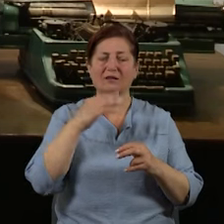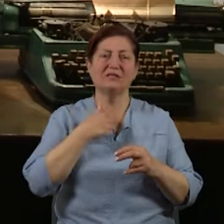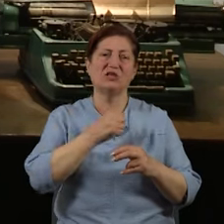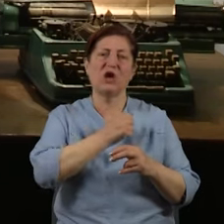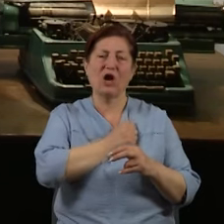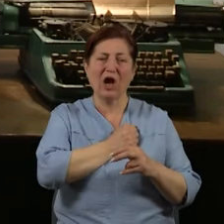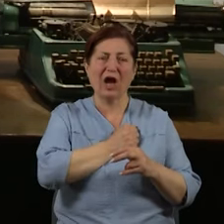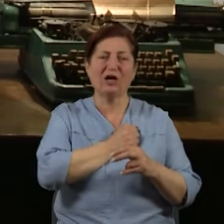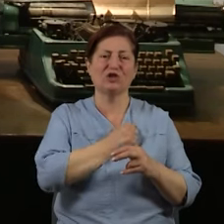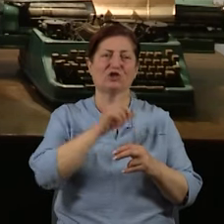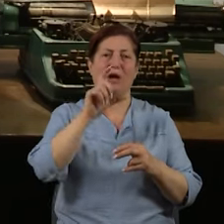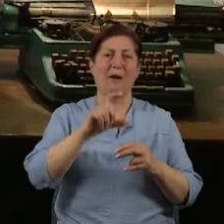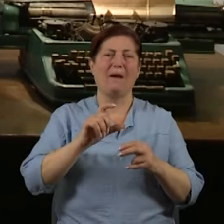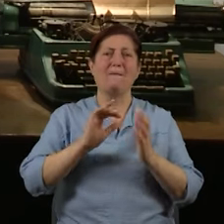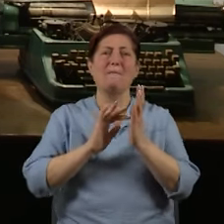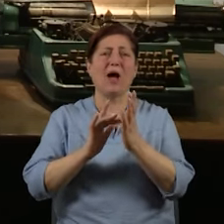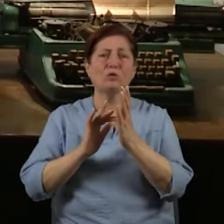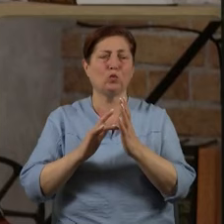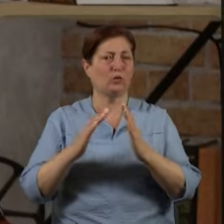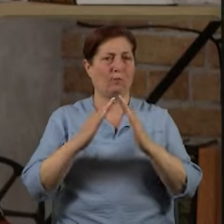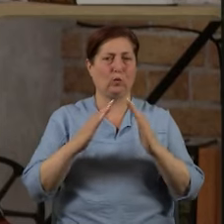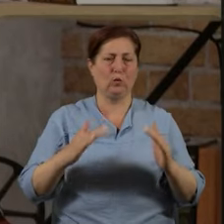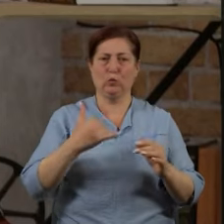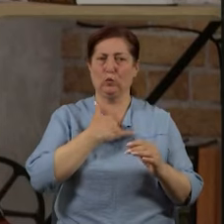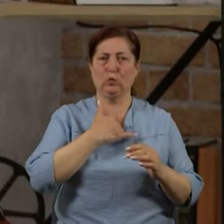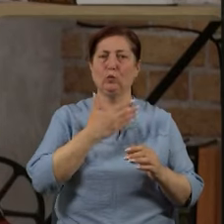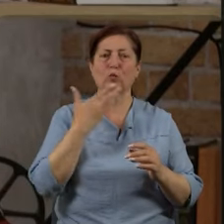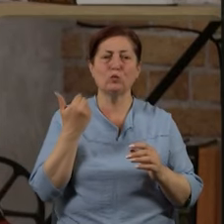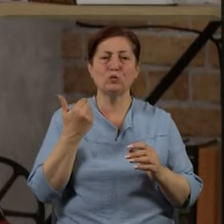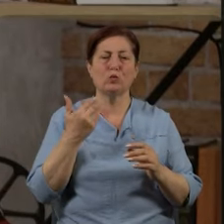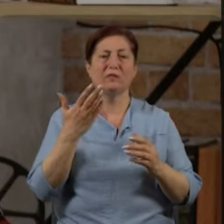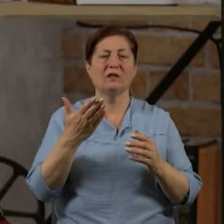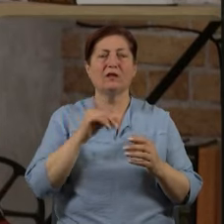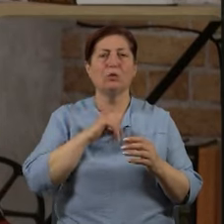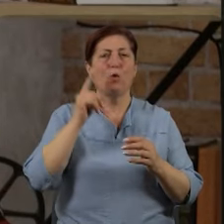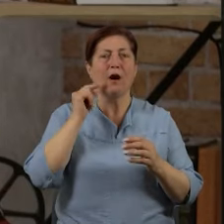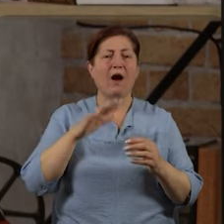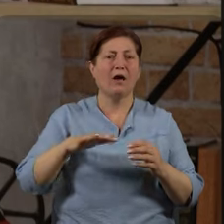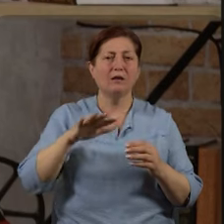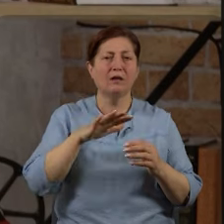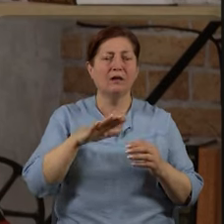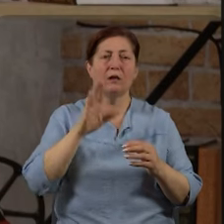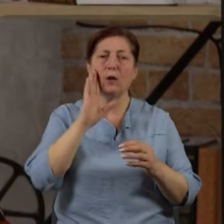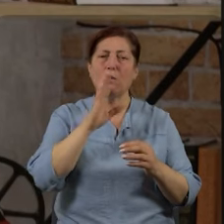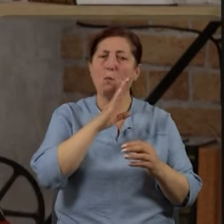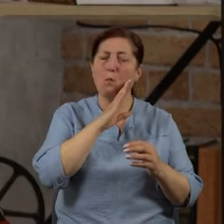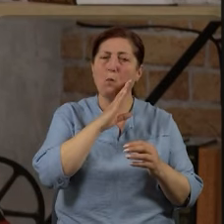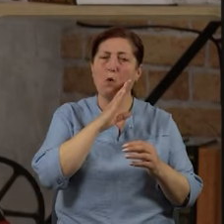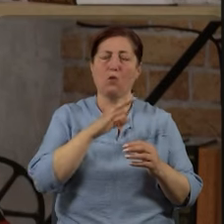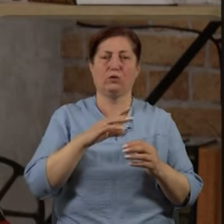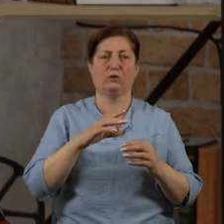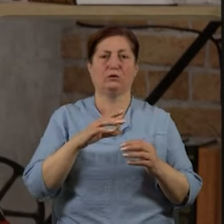եմ տուն չունեմ։ Այս հայրենիքի եւ մոր կերպարների նույնականացում կա։